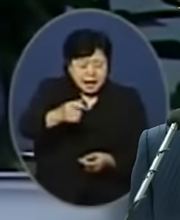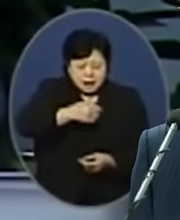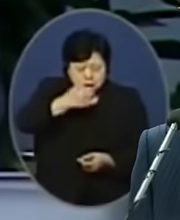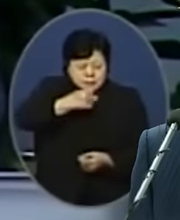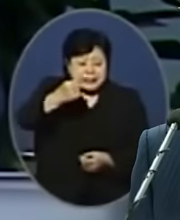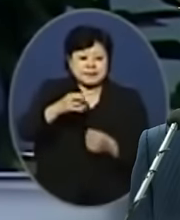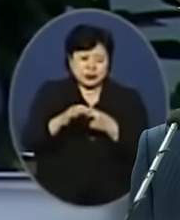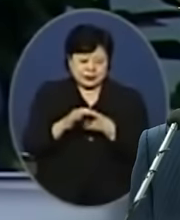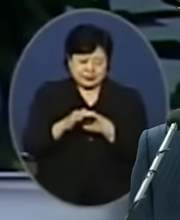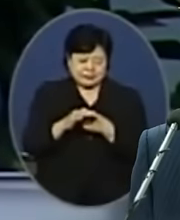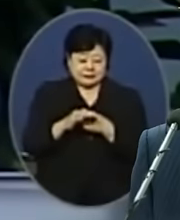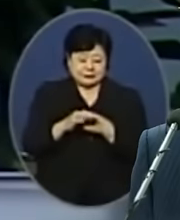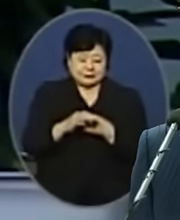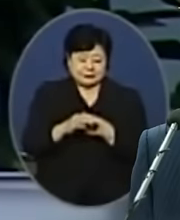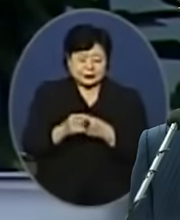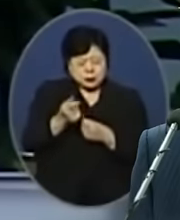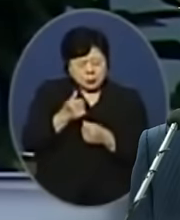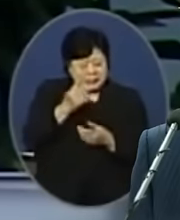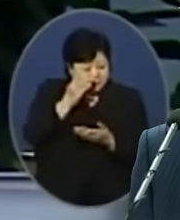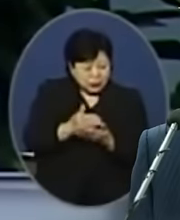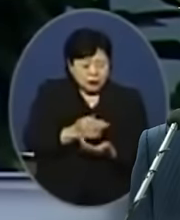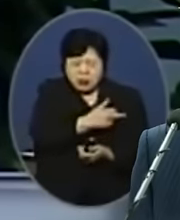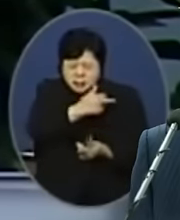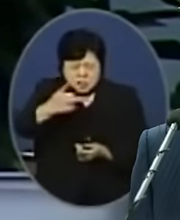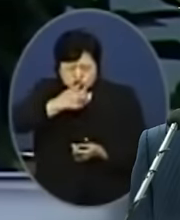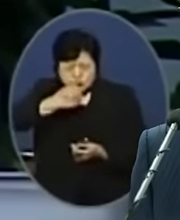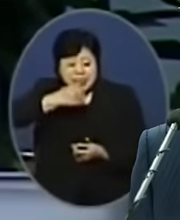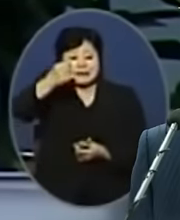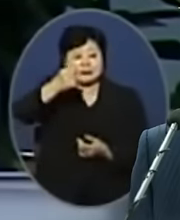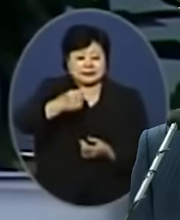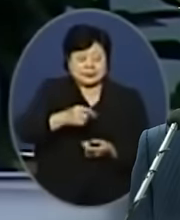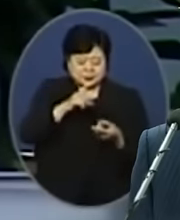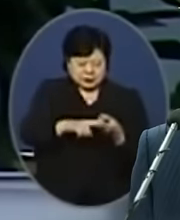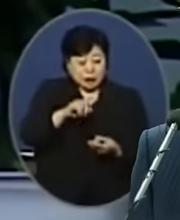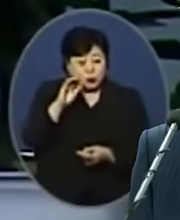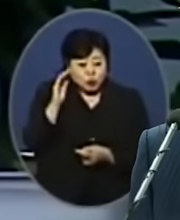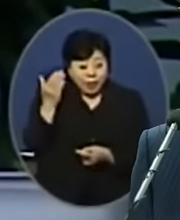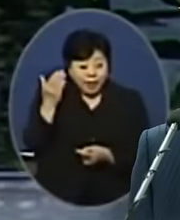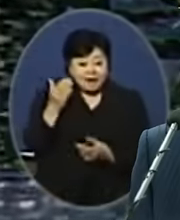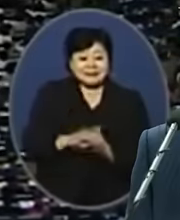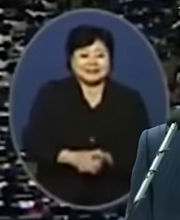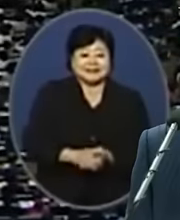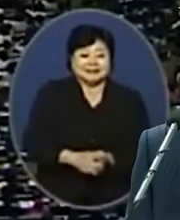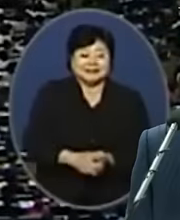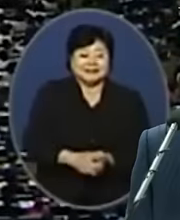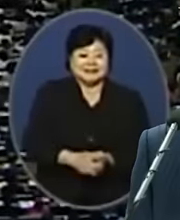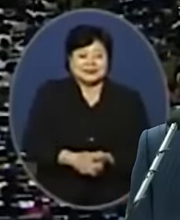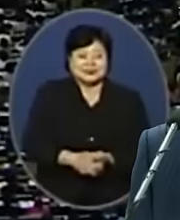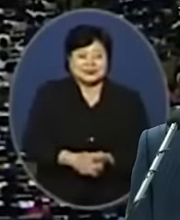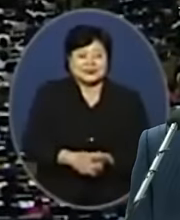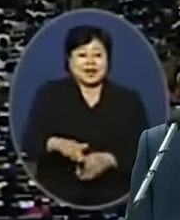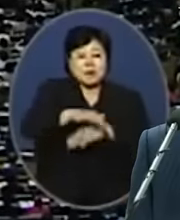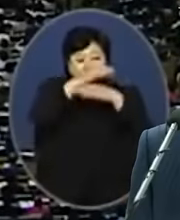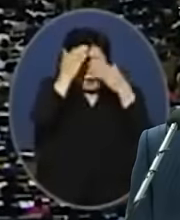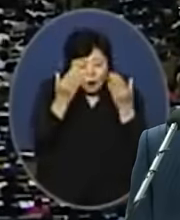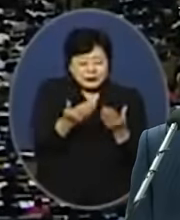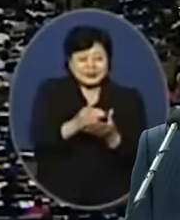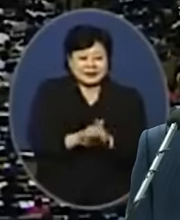꿈을 가지며 작은 꿈을 가지지 말고 큰 꿈을 가지면 그대로 된다. 그 말인 것입니다. 이 모든